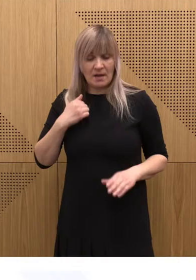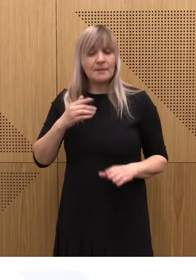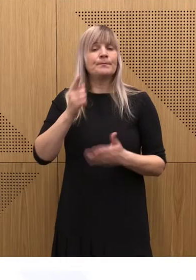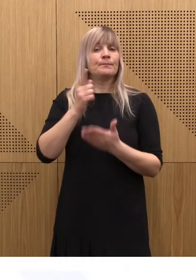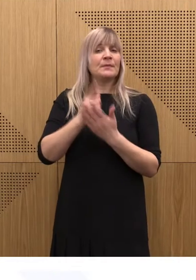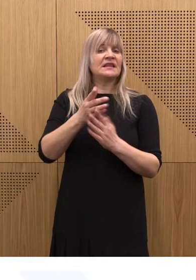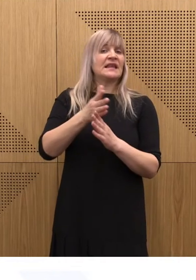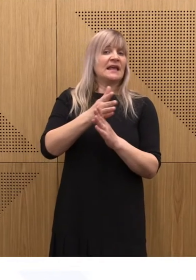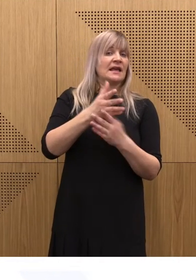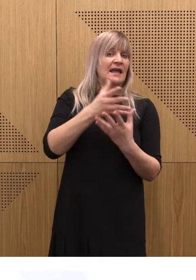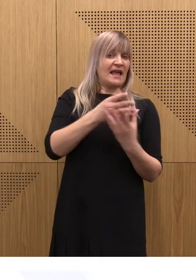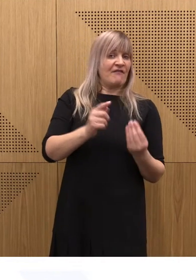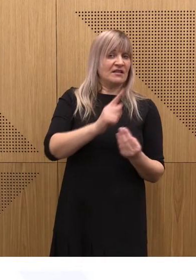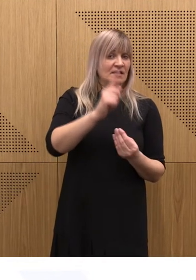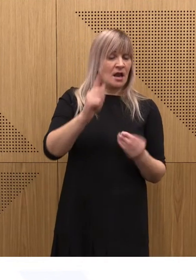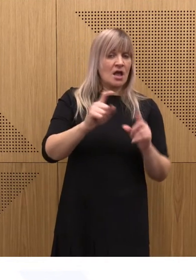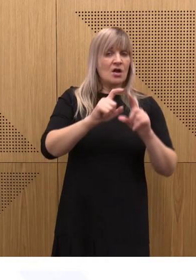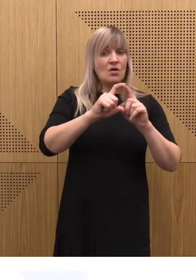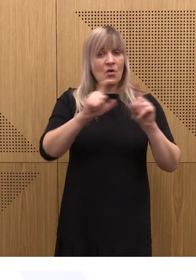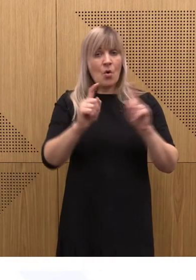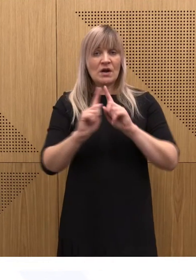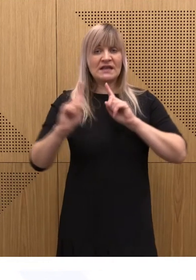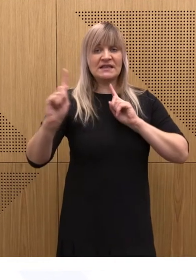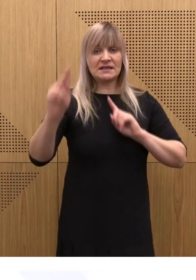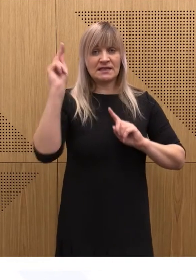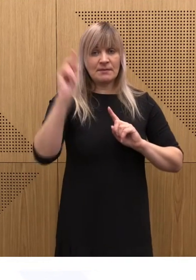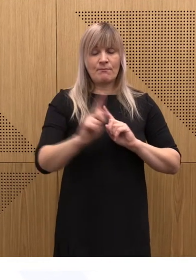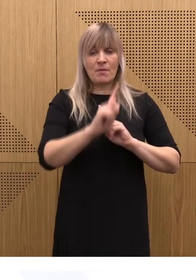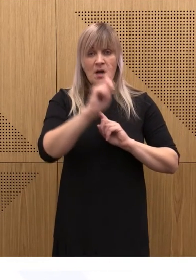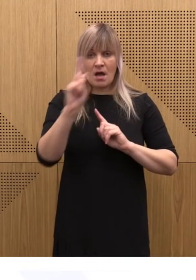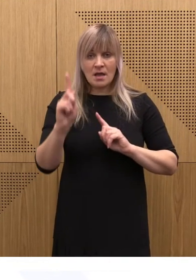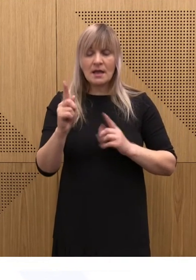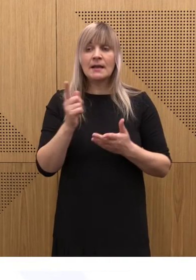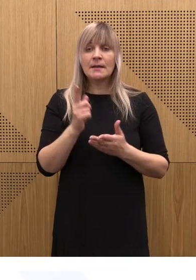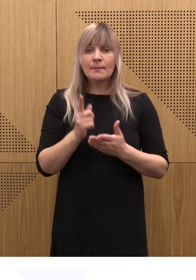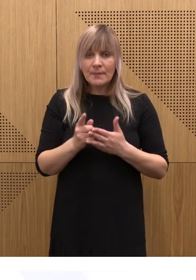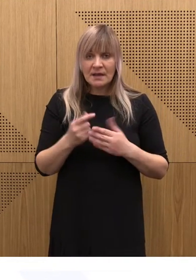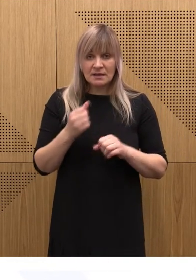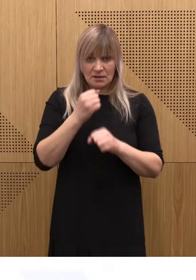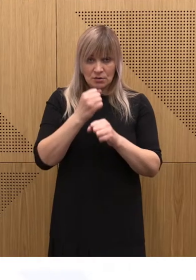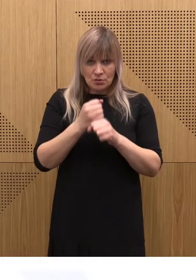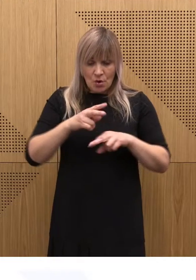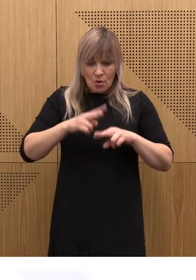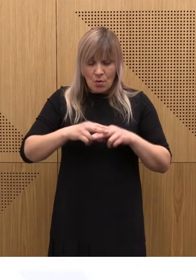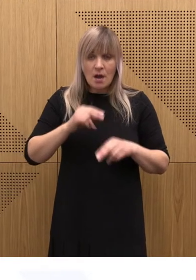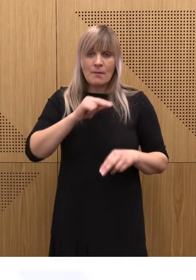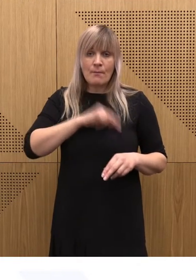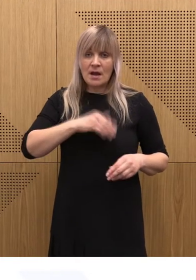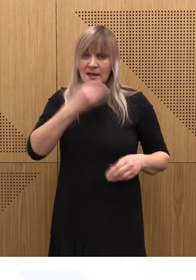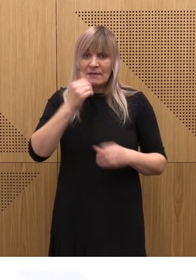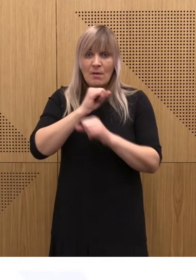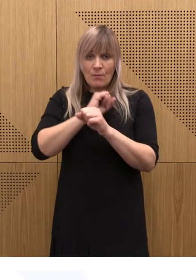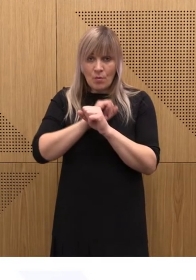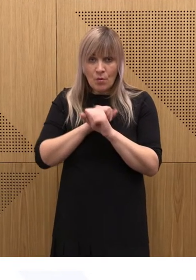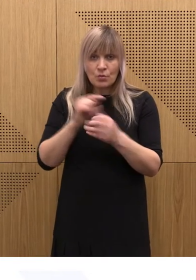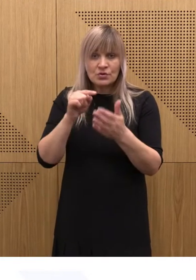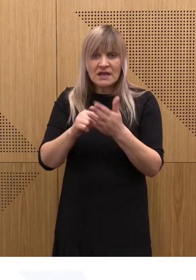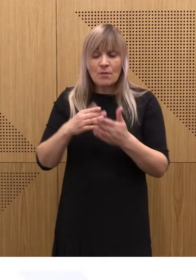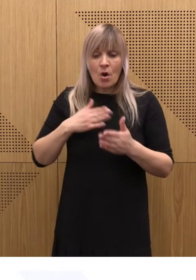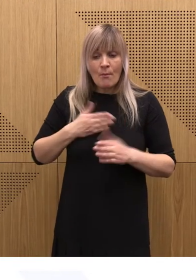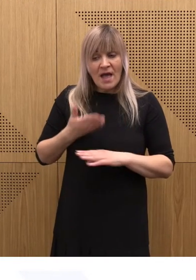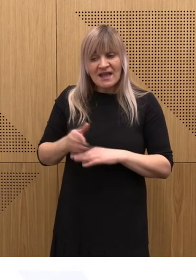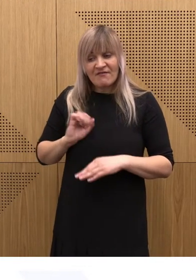kevadel koolide ja lasteasutuste distantsõppele üleminekul võtma töölt palgata puhkuse, et oma eri vajadusega